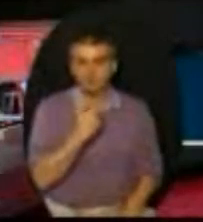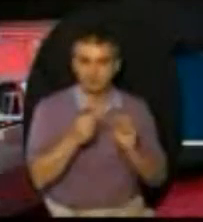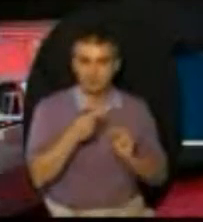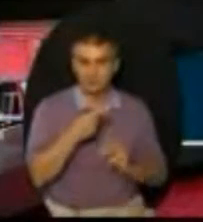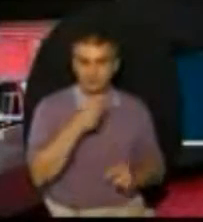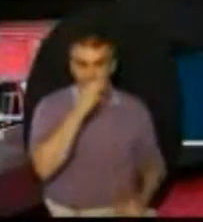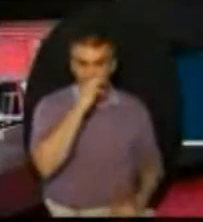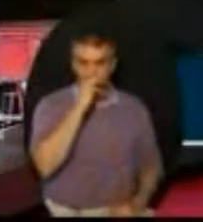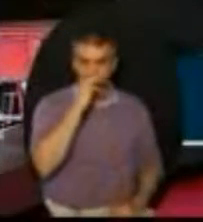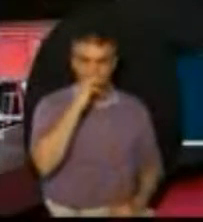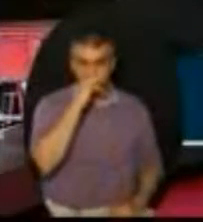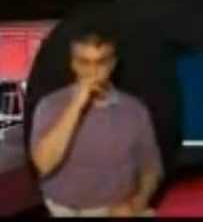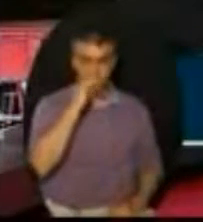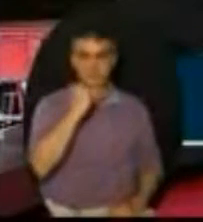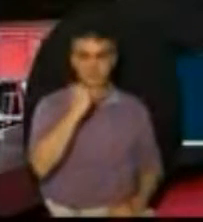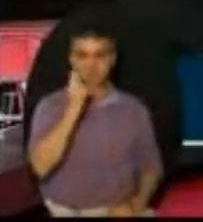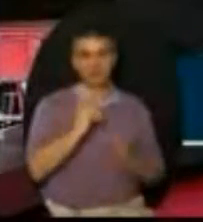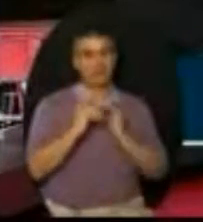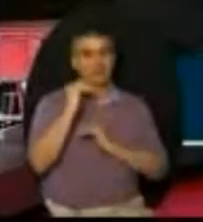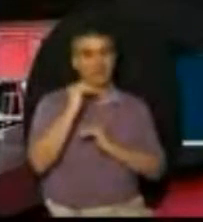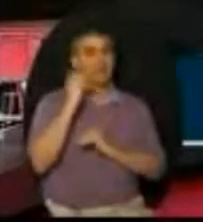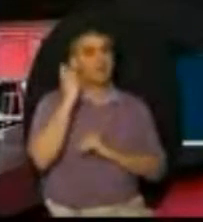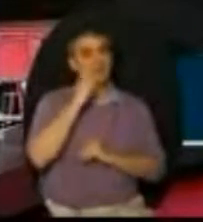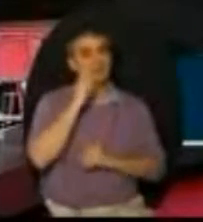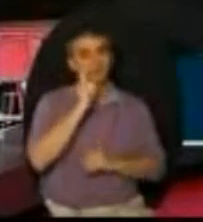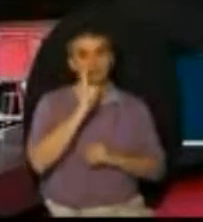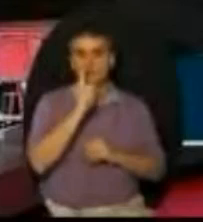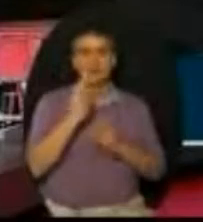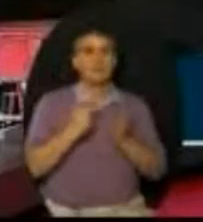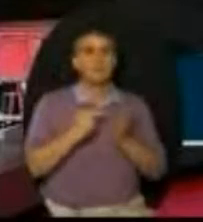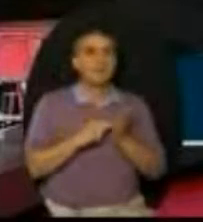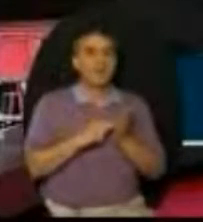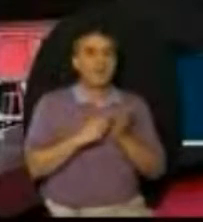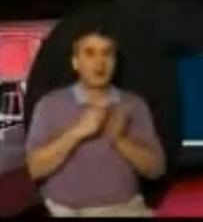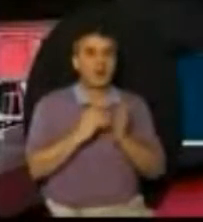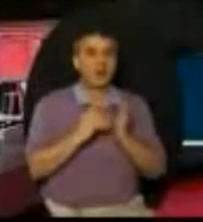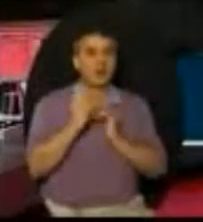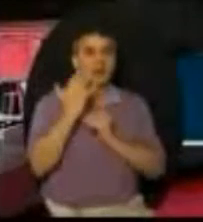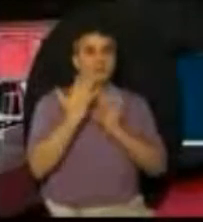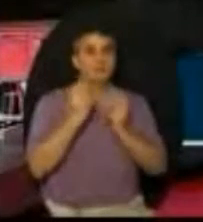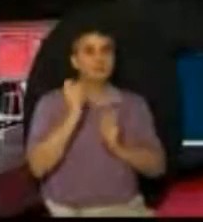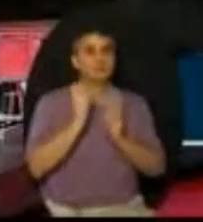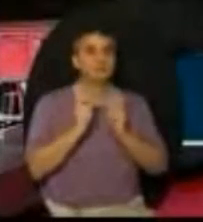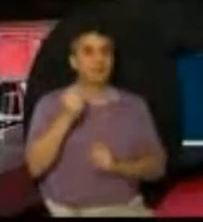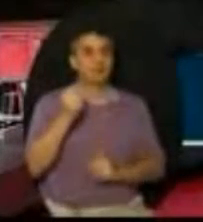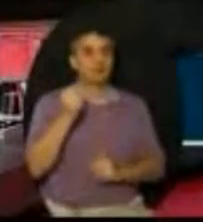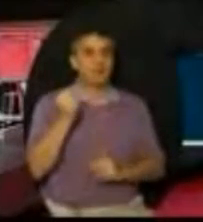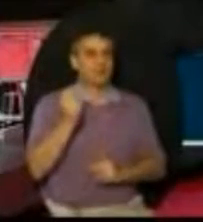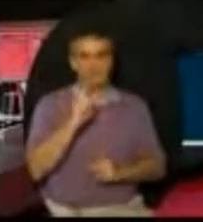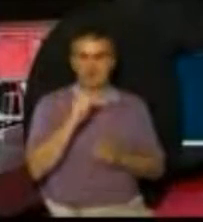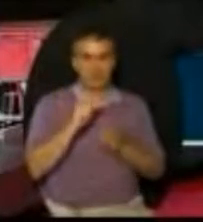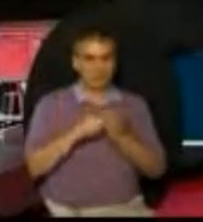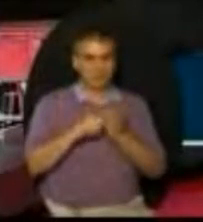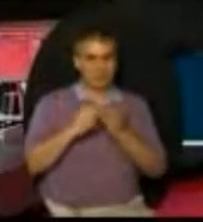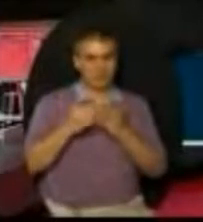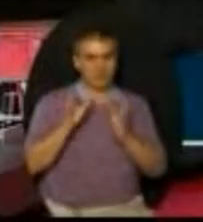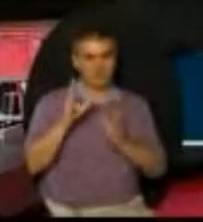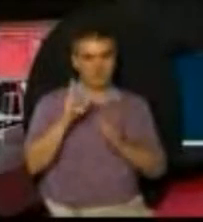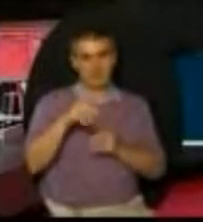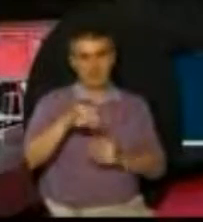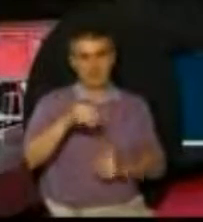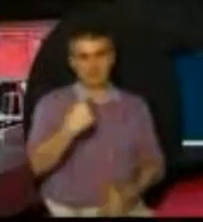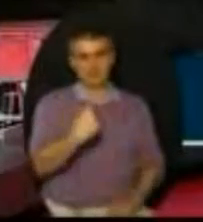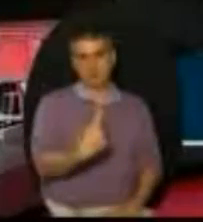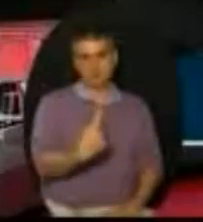Okay. זה נכון שיש עלייה ברמת הפשע, אבל הדבר נובע מעלייה במספר התיירים ולא מפתיחת בתי הקזינו